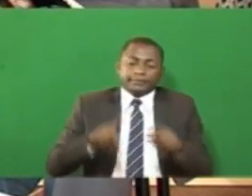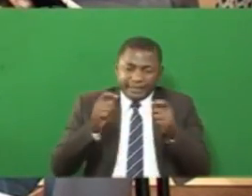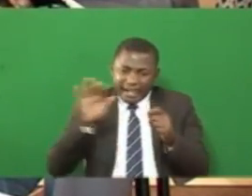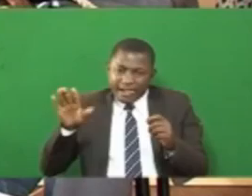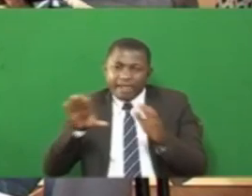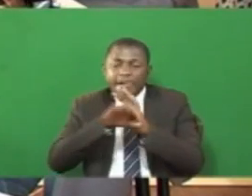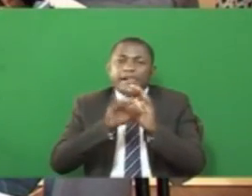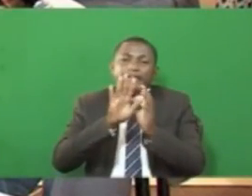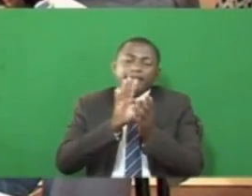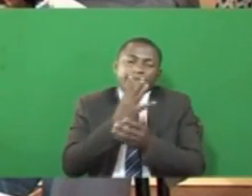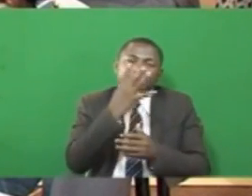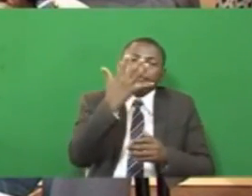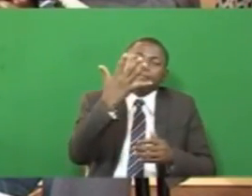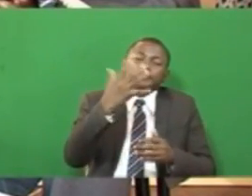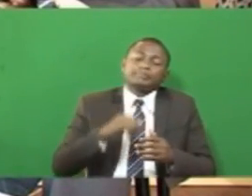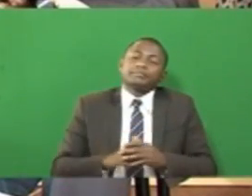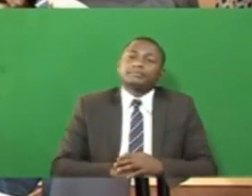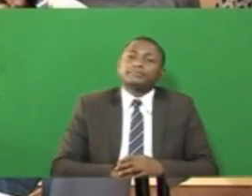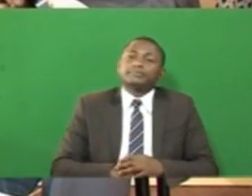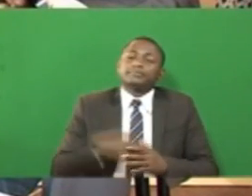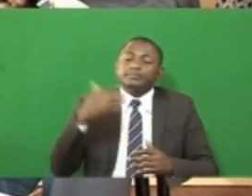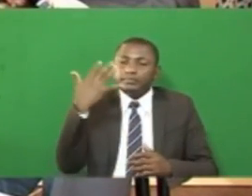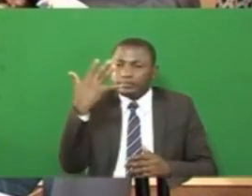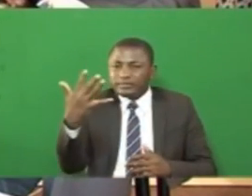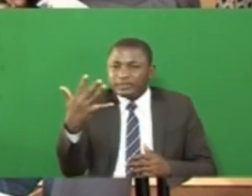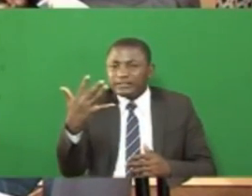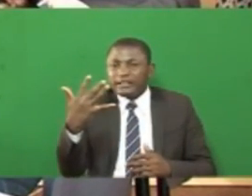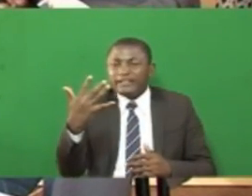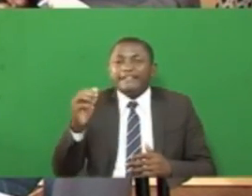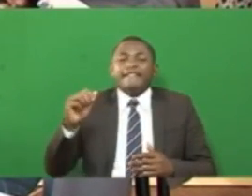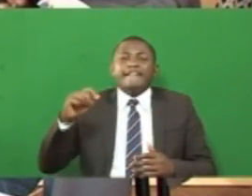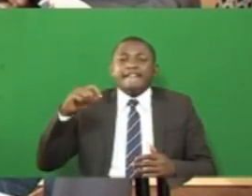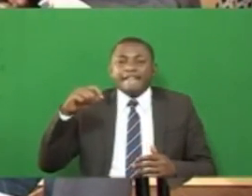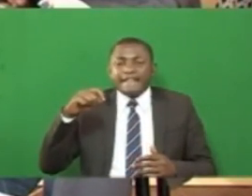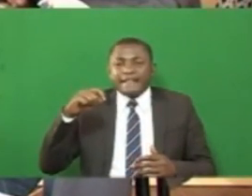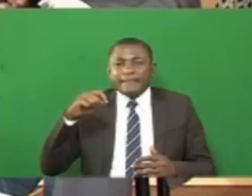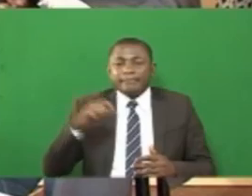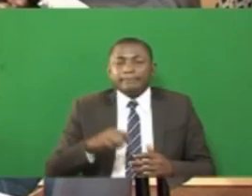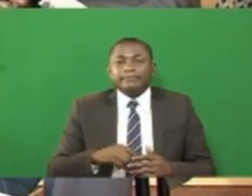verse 5. Verse 5. Ehe. Nemwedzi wekutanga nezu.